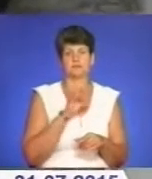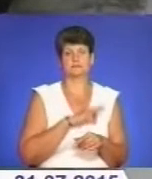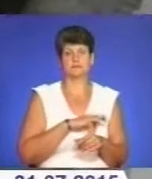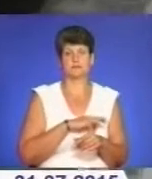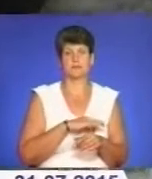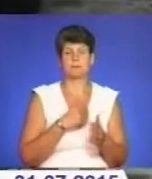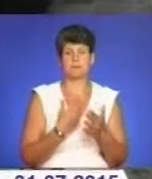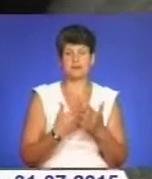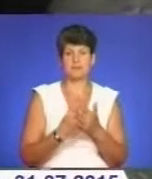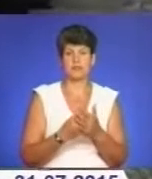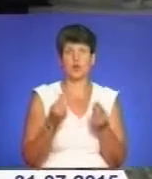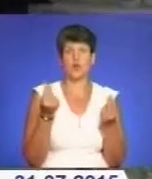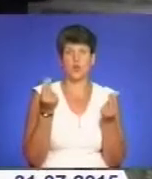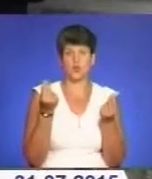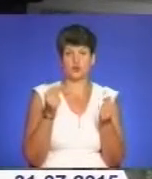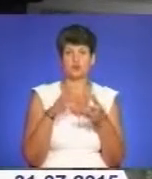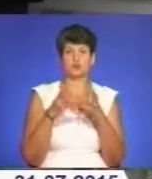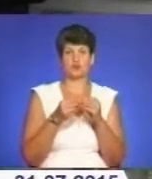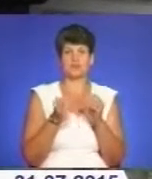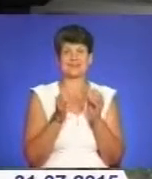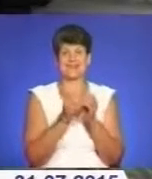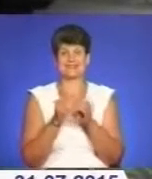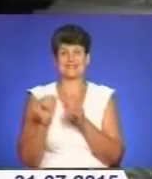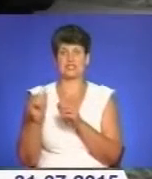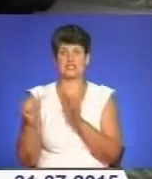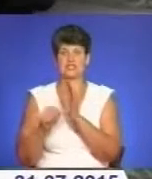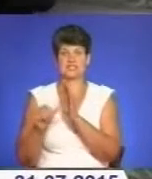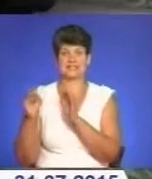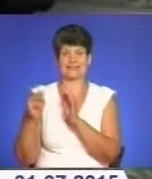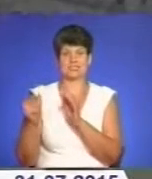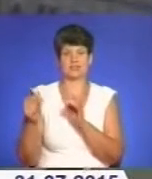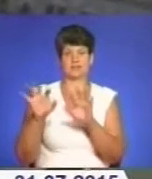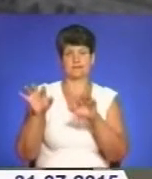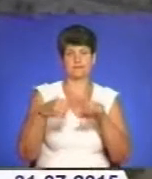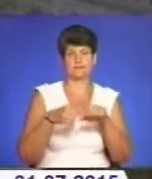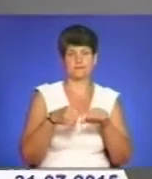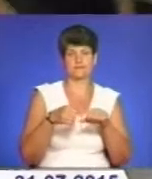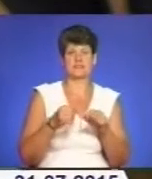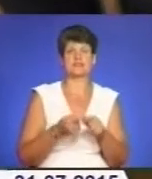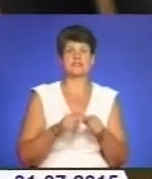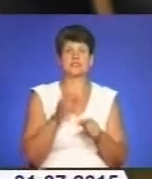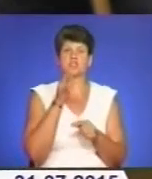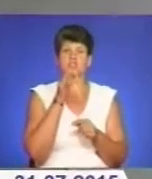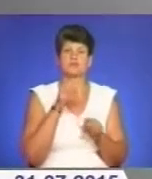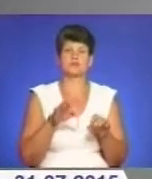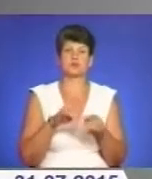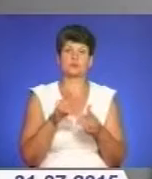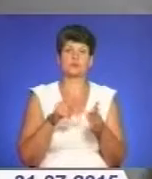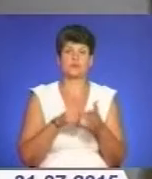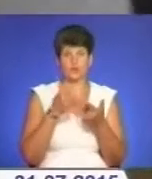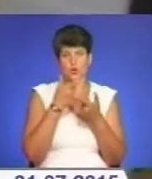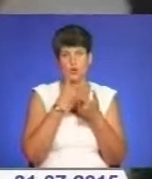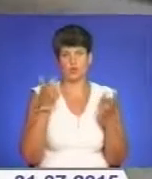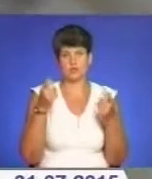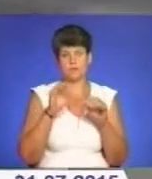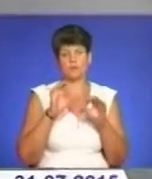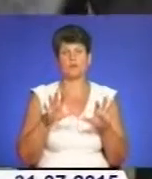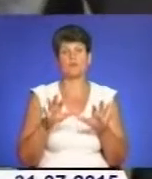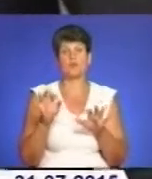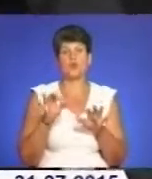неправомірної вигоди, а саме грошові кошти у сумі 10,6 тисяч гривень вилучили. На даний час вирішується питання про оголошення повідомлення